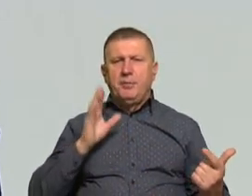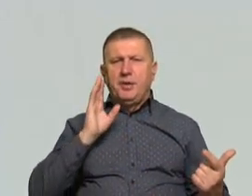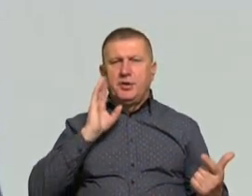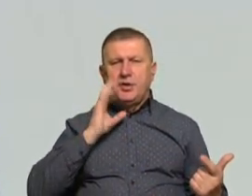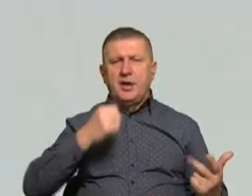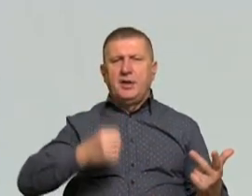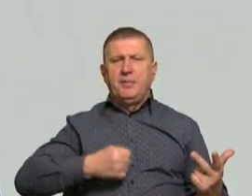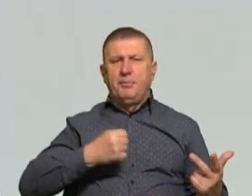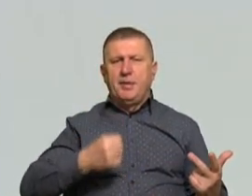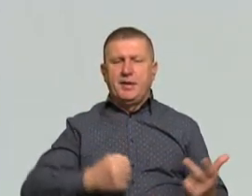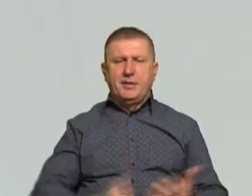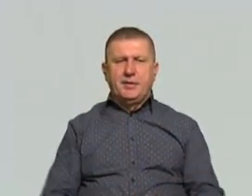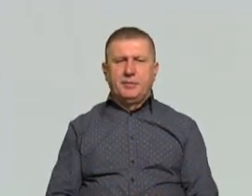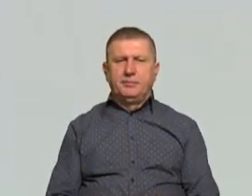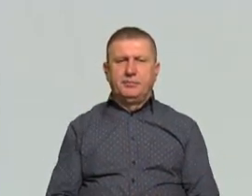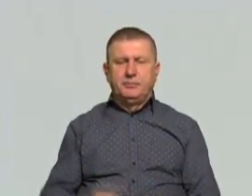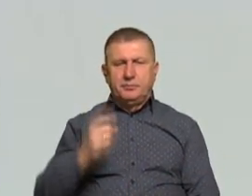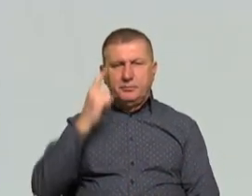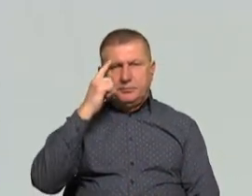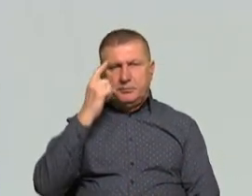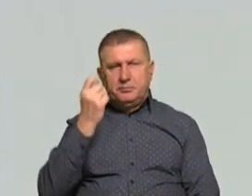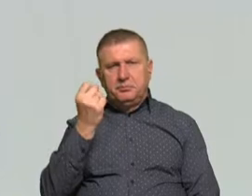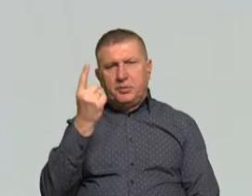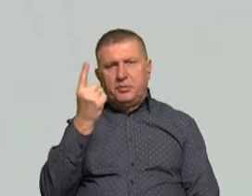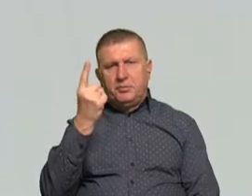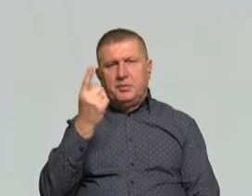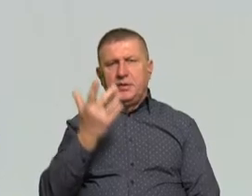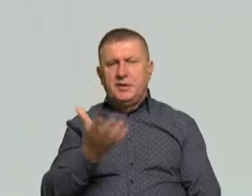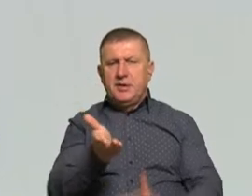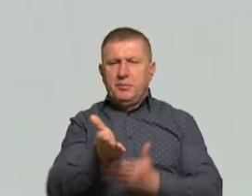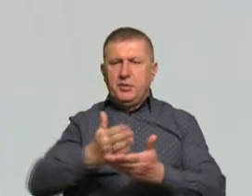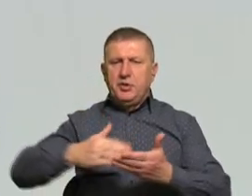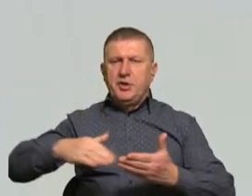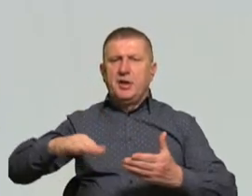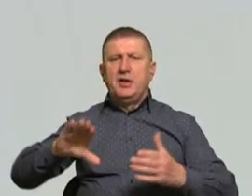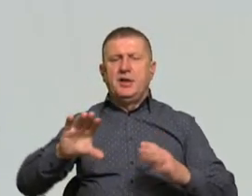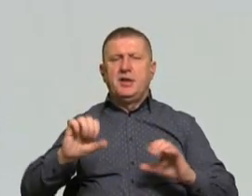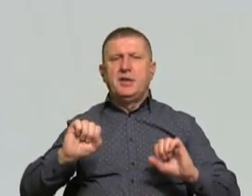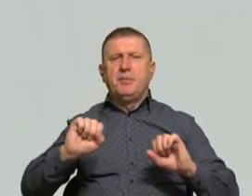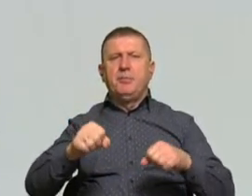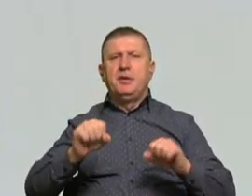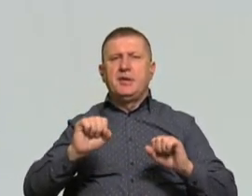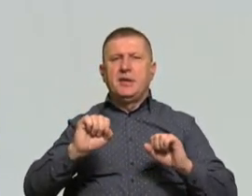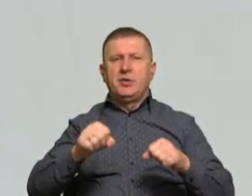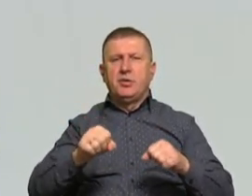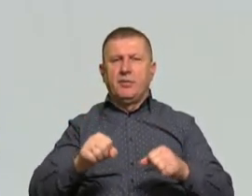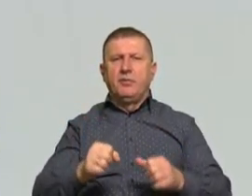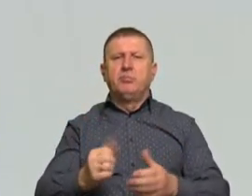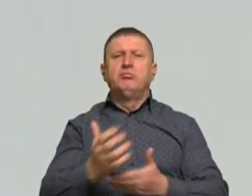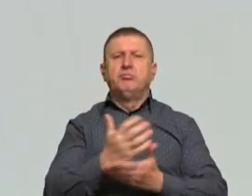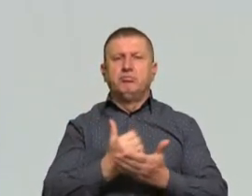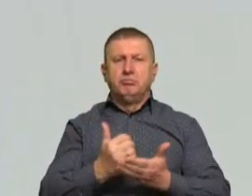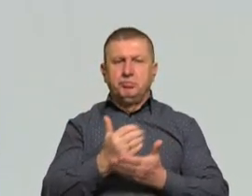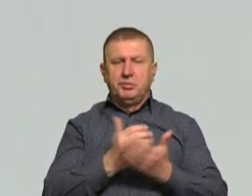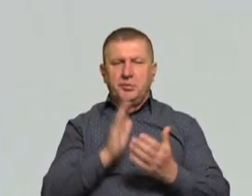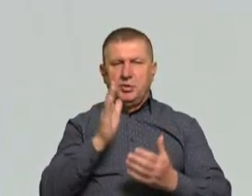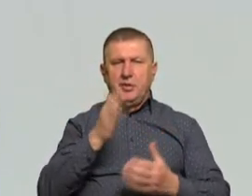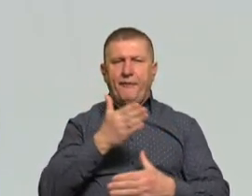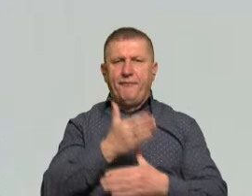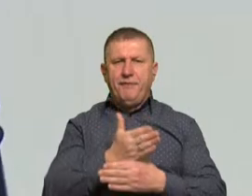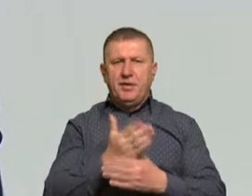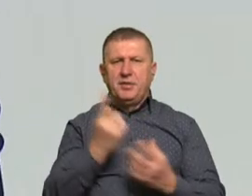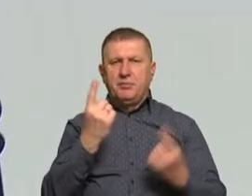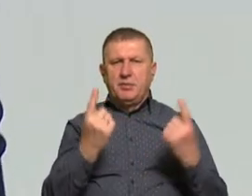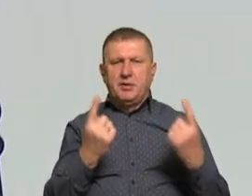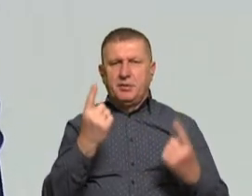tej pracy. No i tu mamy fajny pomysł, tą dzielnicę biznesową. Chcielibyśmy to ruszyć, no bo przede wszystkim będą w Bielsku porządne firmy, duże